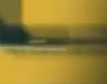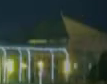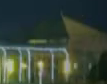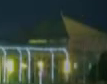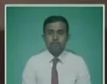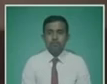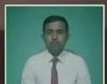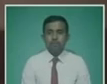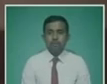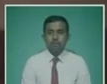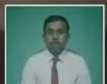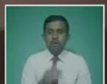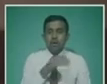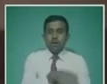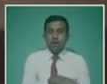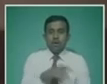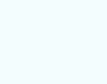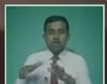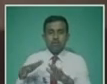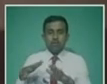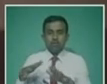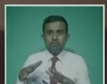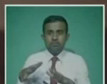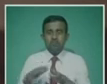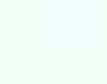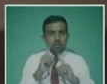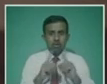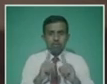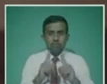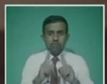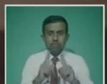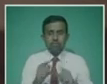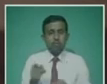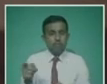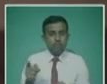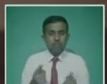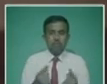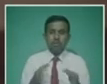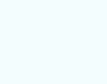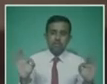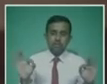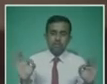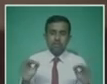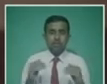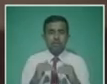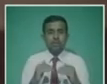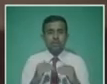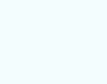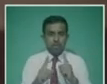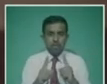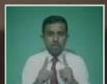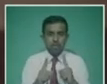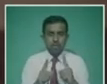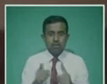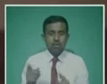වෙන්නේ. අලින්ගේ වනජීවීන්ගේ අපි අයිතිවාසිකම් ගැන කතා කරා. ඒගොල්ලන්ට අවශ්‍ය නිදහස යුක්තිය සාධාරණ ගැන කතා කරනවා.